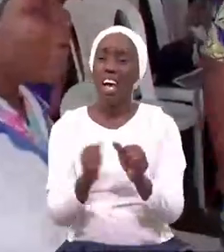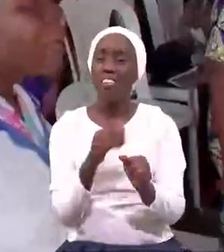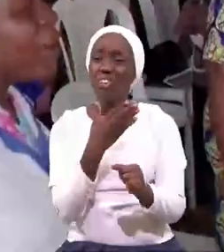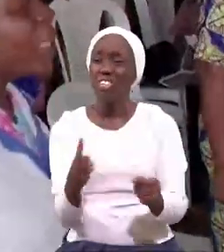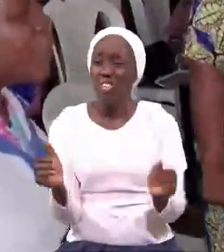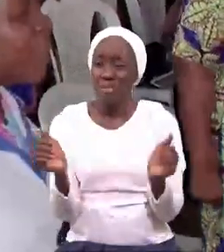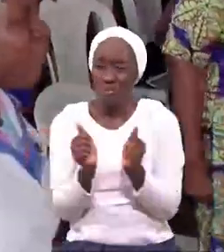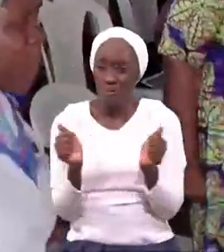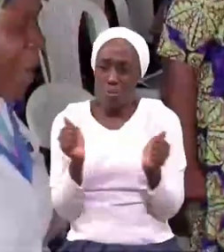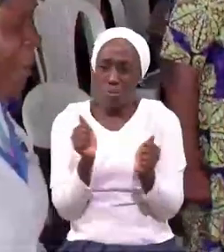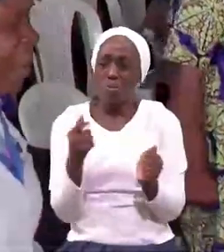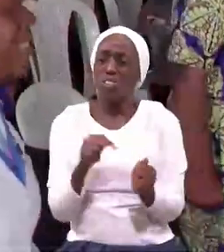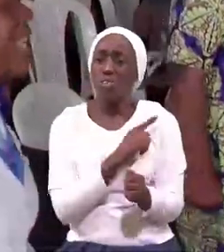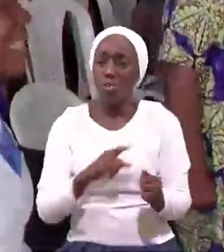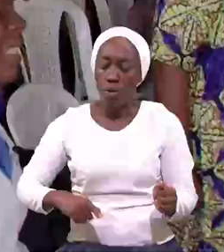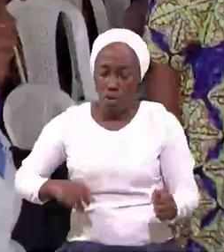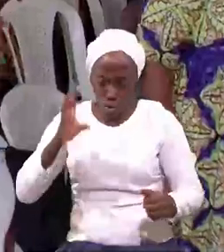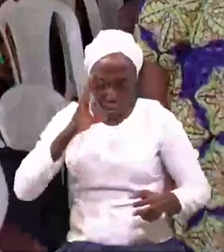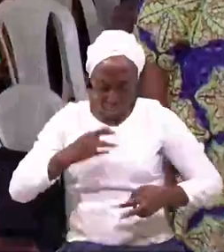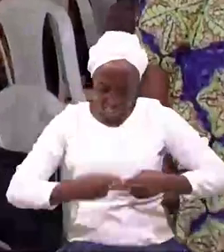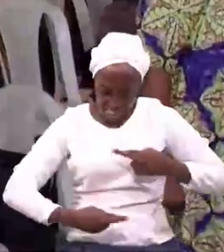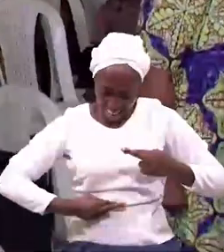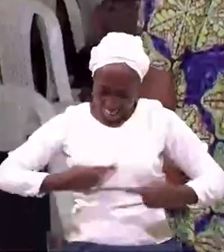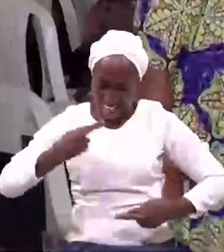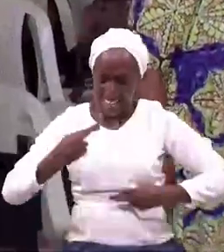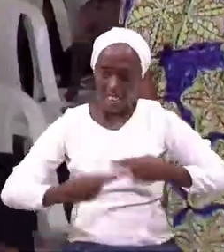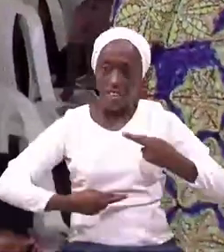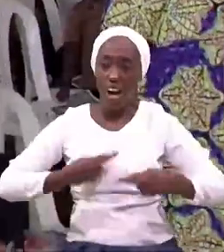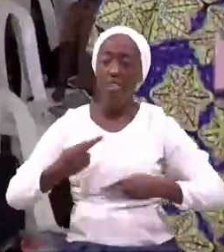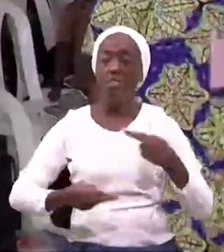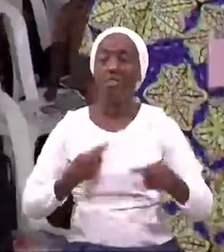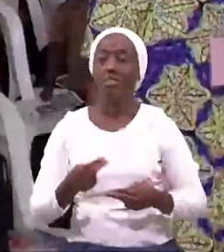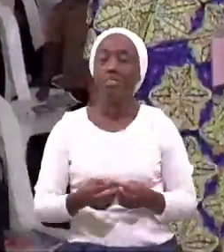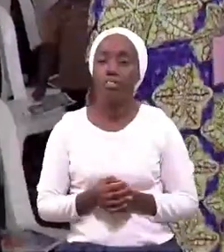Tout ce qui est froid, Dieu va réveiller ça en toi.